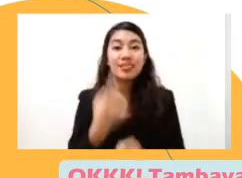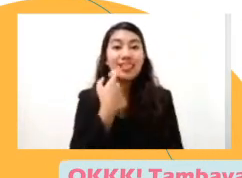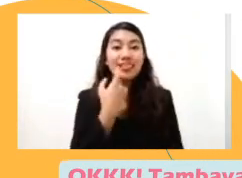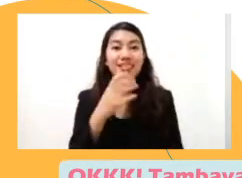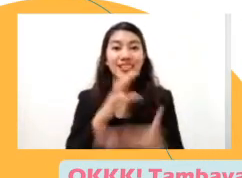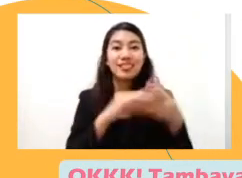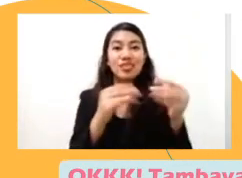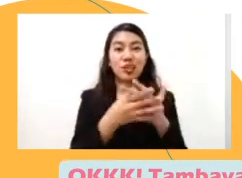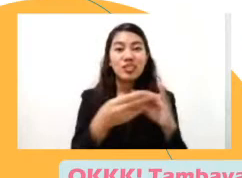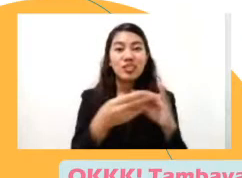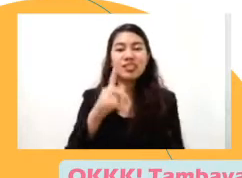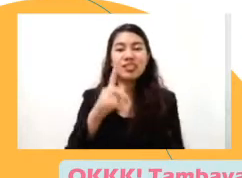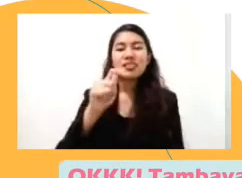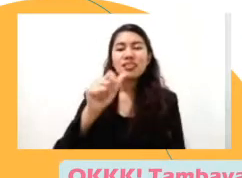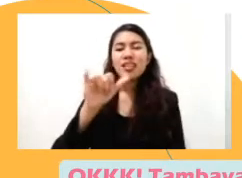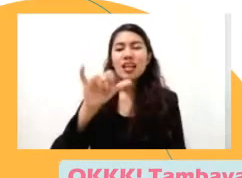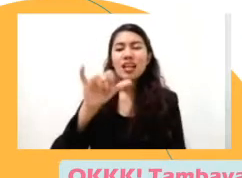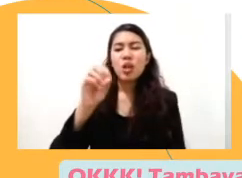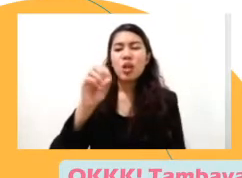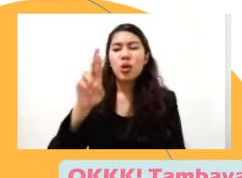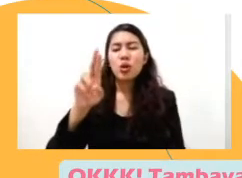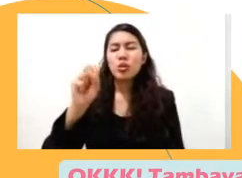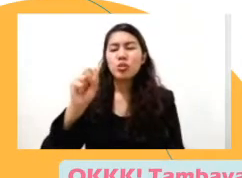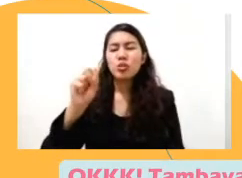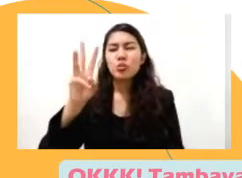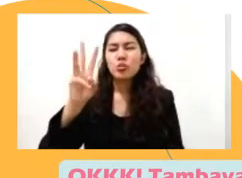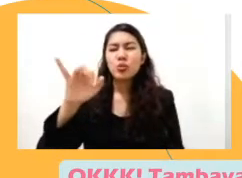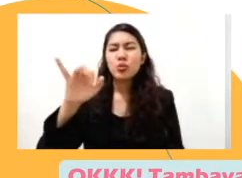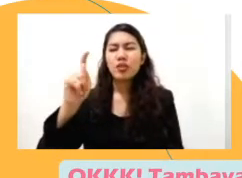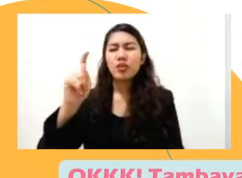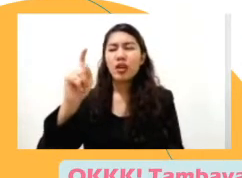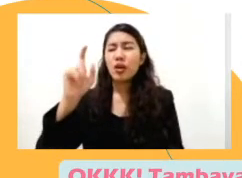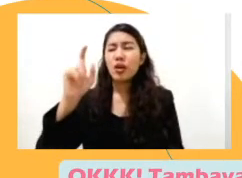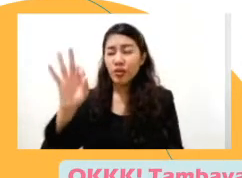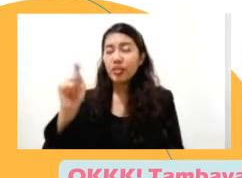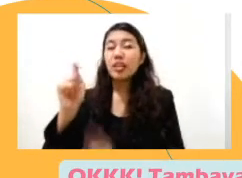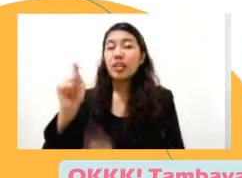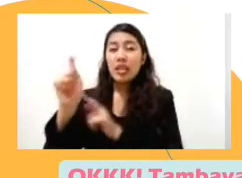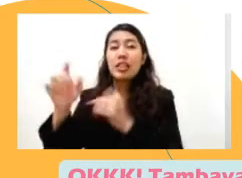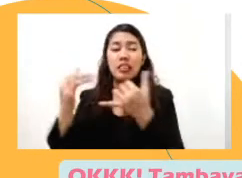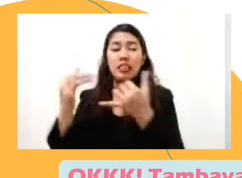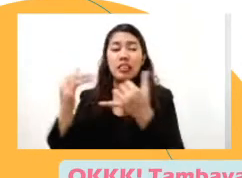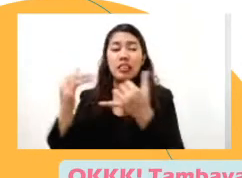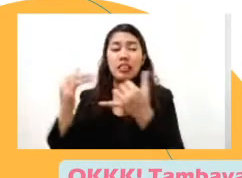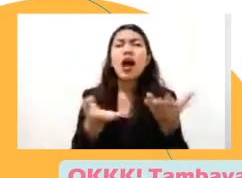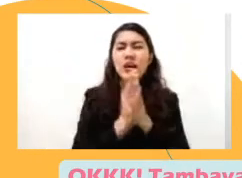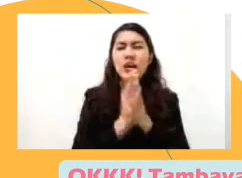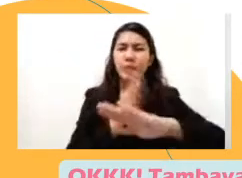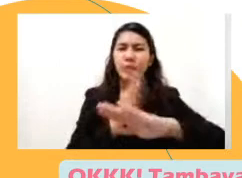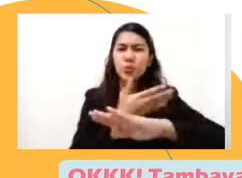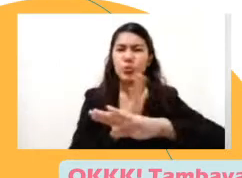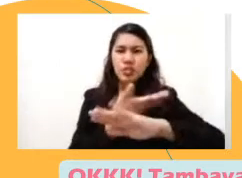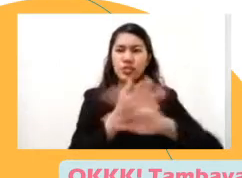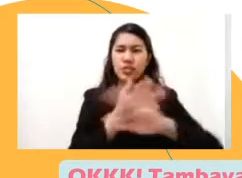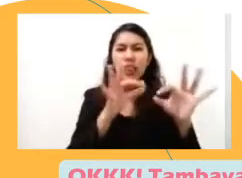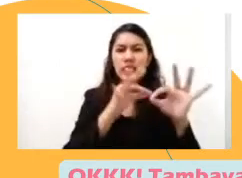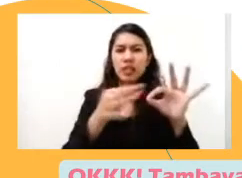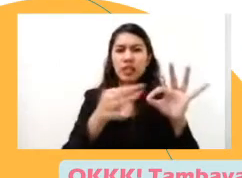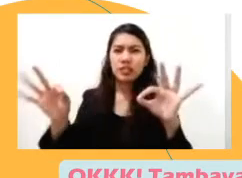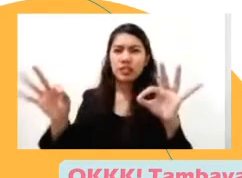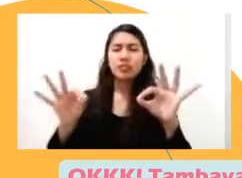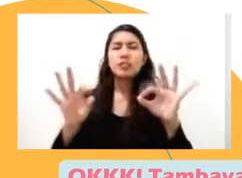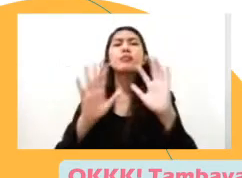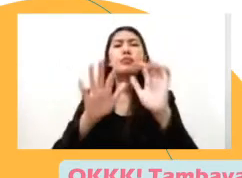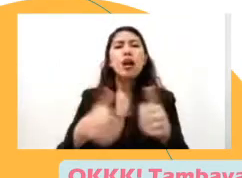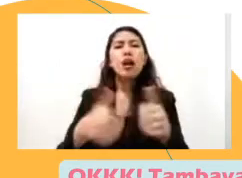nandun tayo sa part na dumadapa. So ano po yung power ng music para iahon yung mga tao